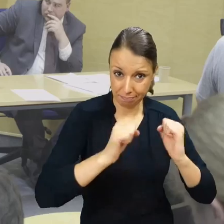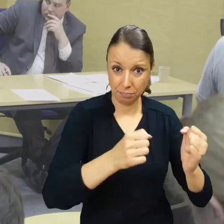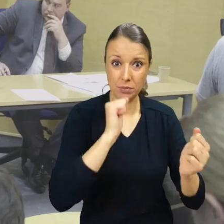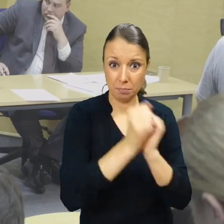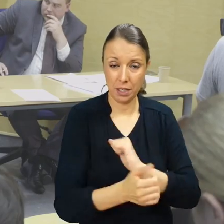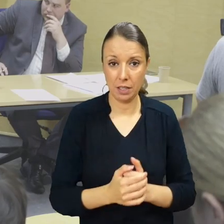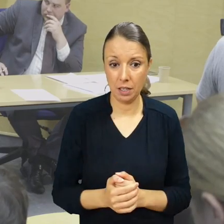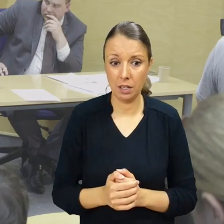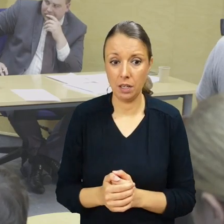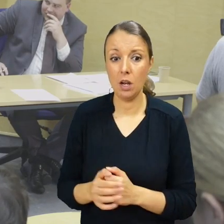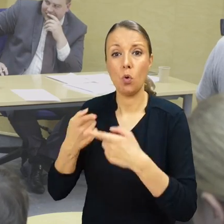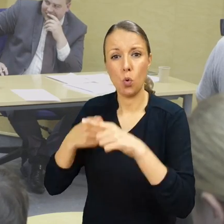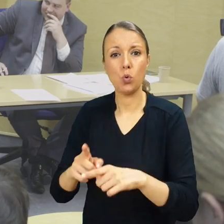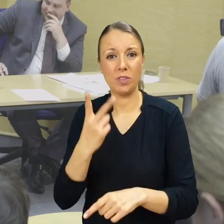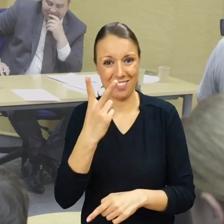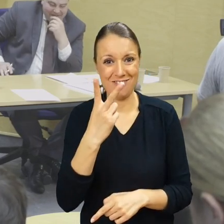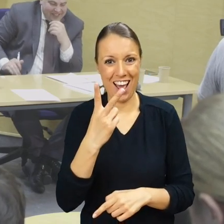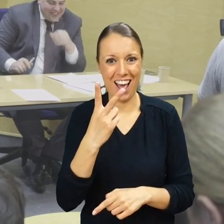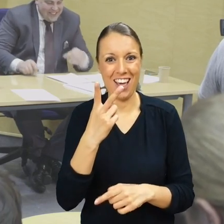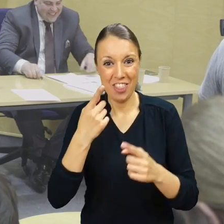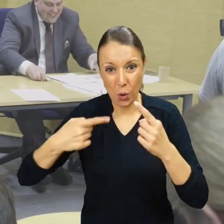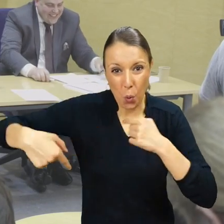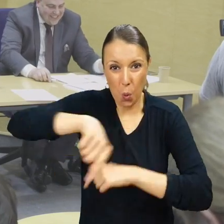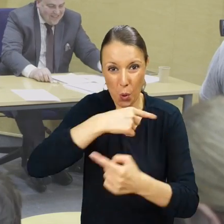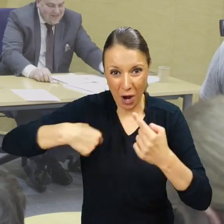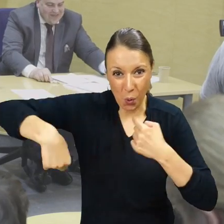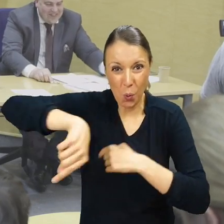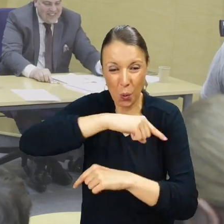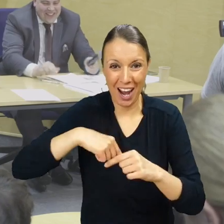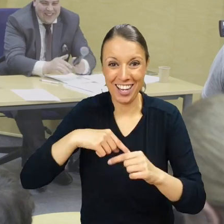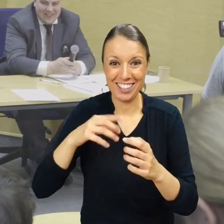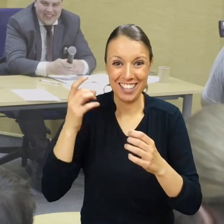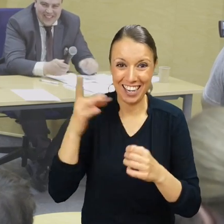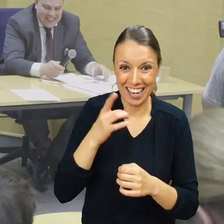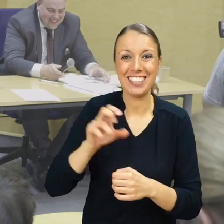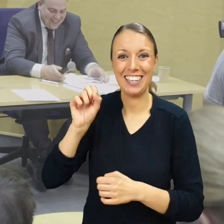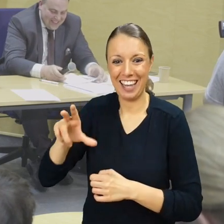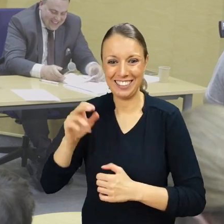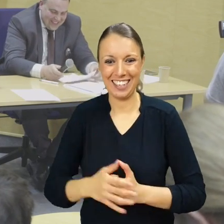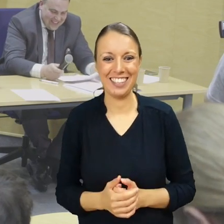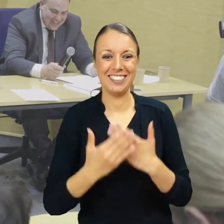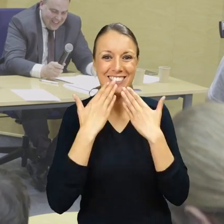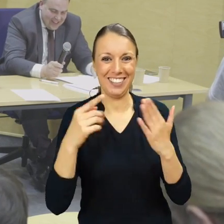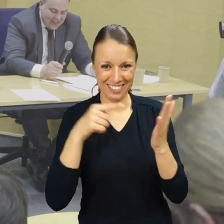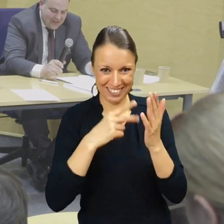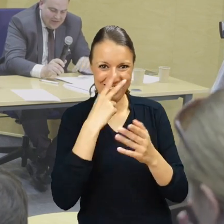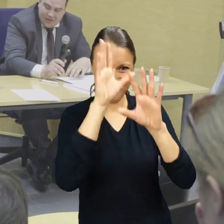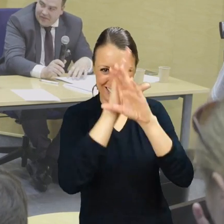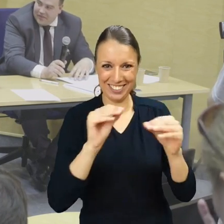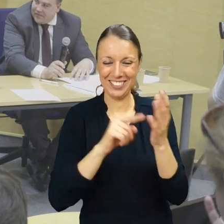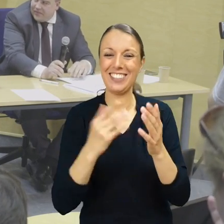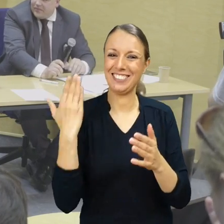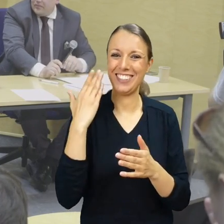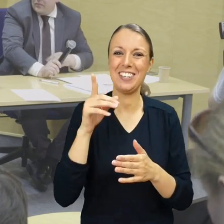chodzi o te dwa kółka? O te dwa kółka, o, dokładnie. Właśnie. No i tu okazaliśmy szacunek przedmówcy. Dziękuję bardzo. Marcin Wolny, dziękujemy